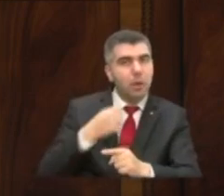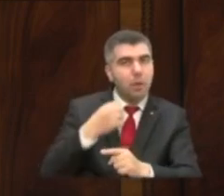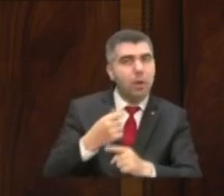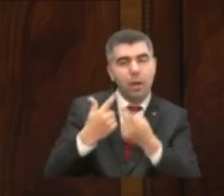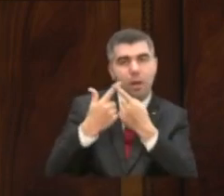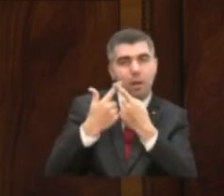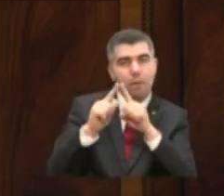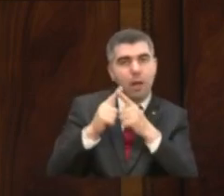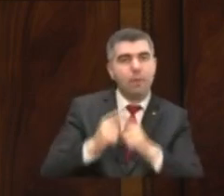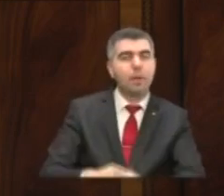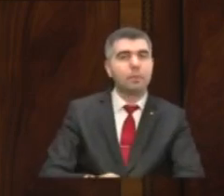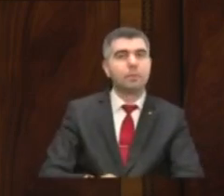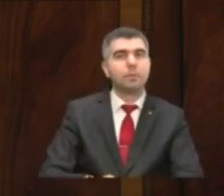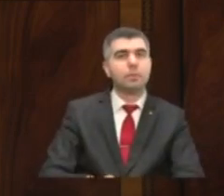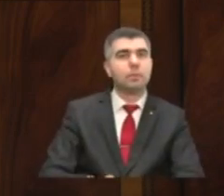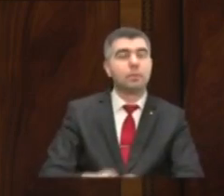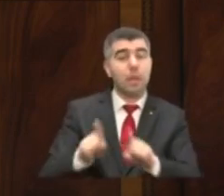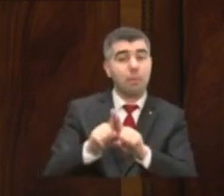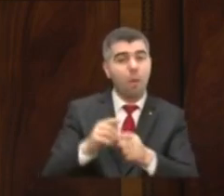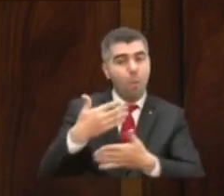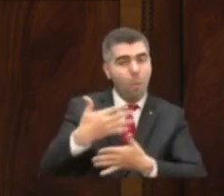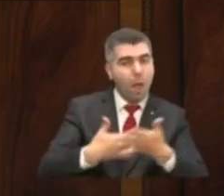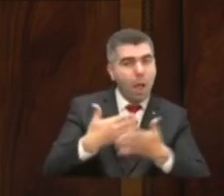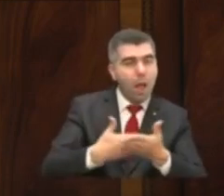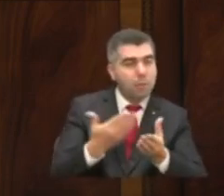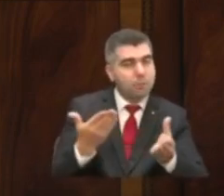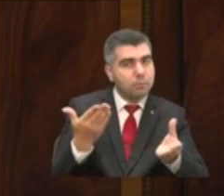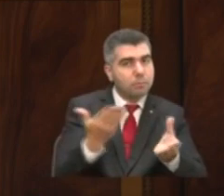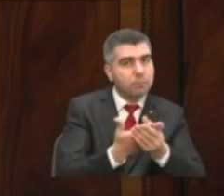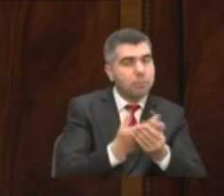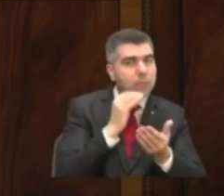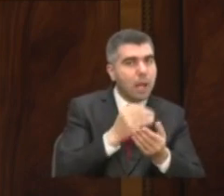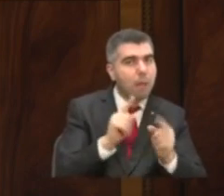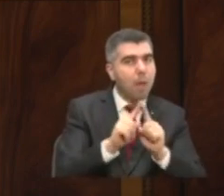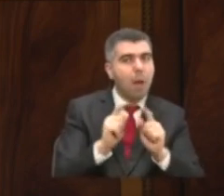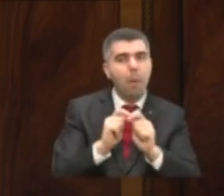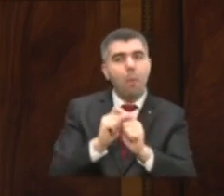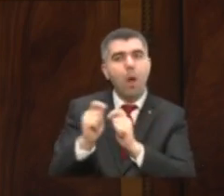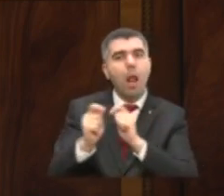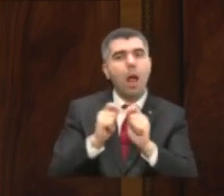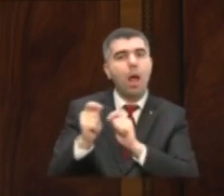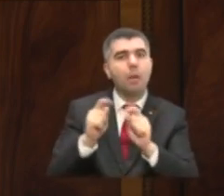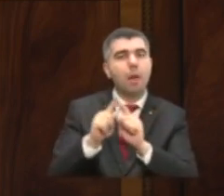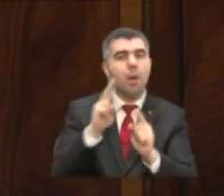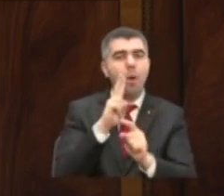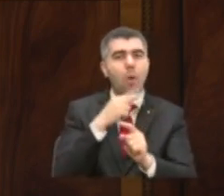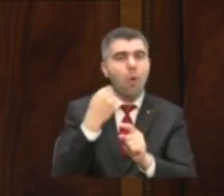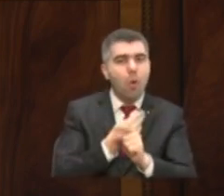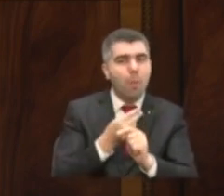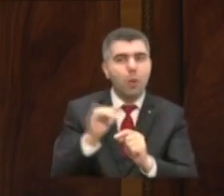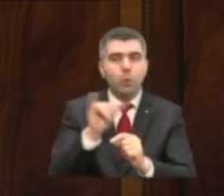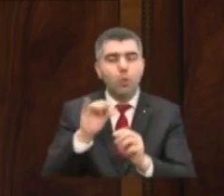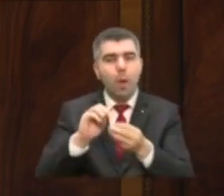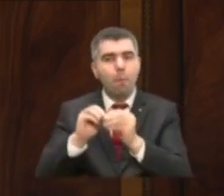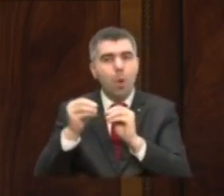يتبع أو يتبع التقرير وكذا الوثائق المرفقة أن يتبعه نقاش عميق ومثمر مع الحكومة حول مختلف الإشكاليات